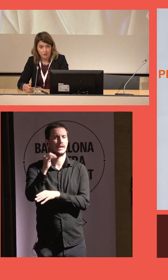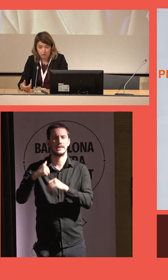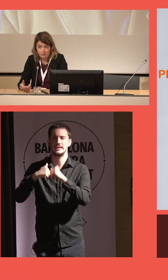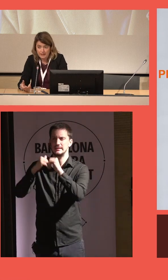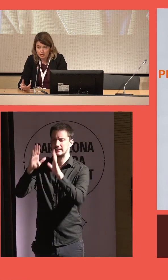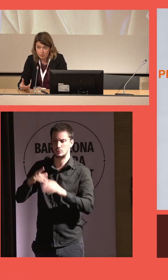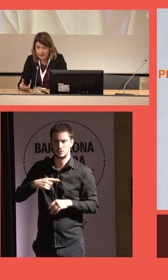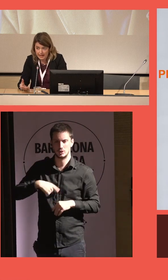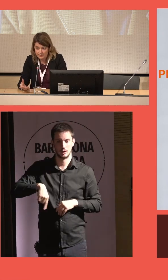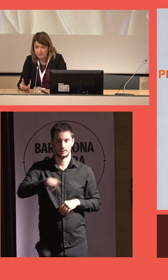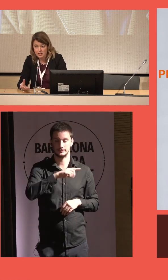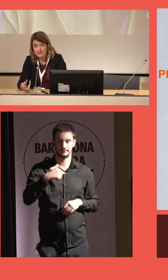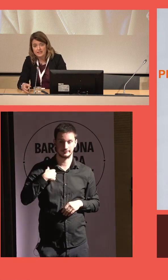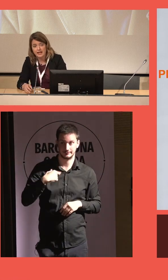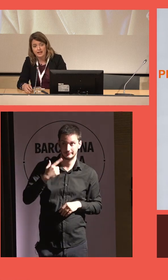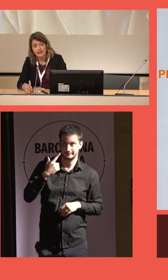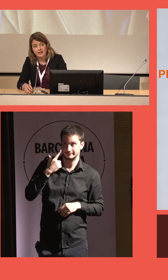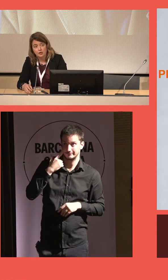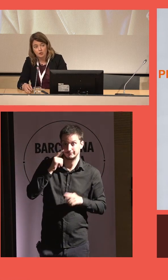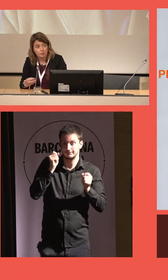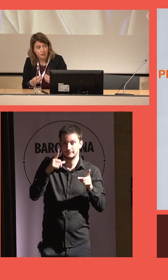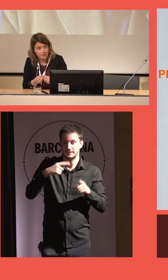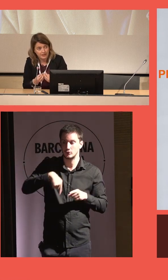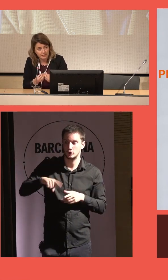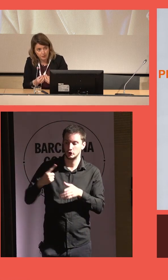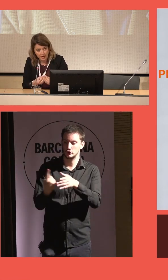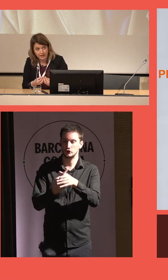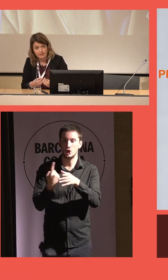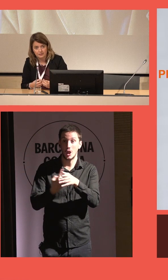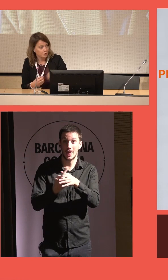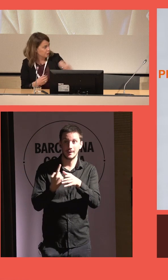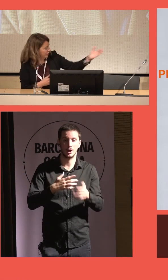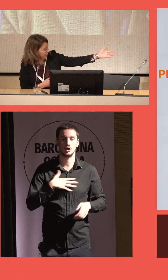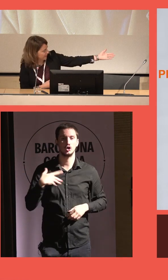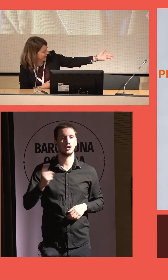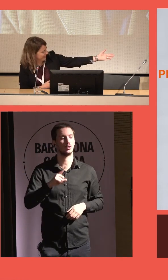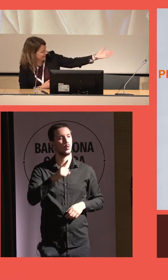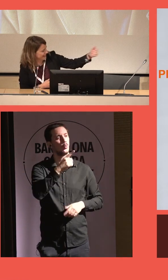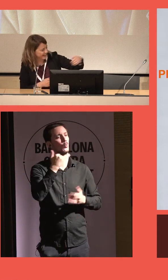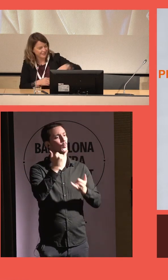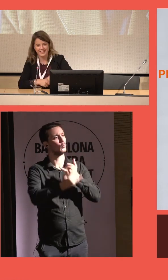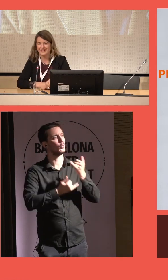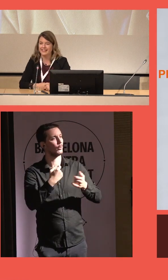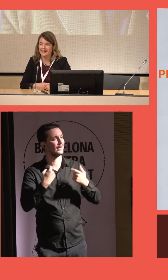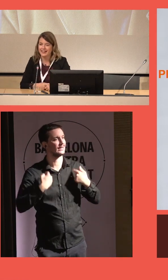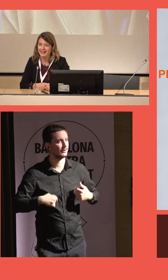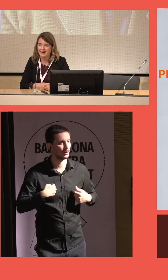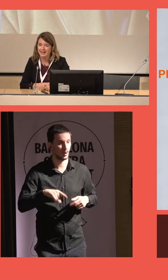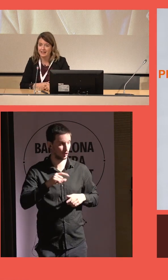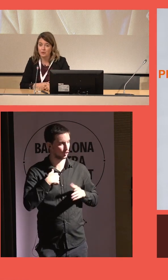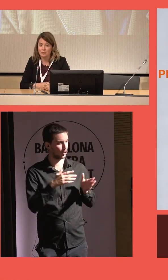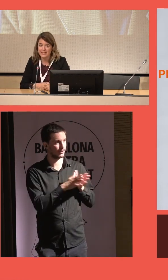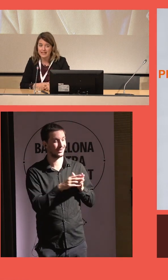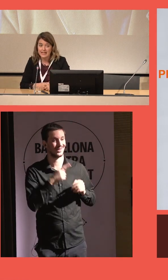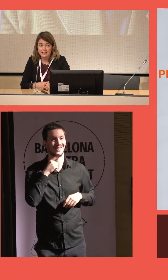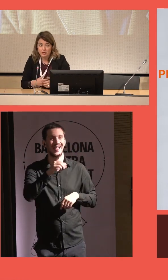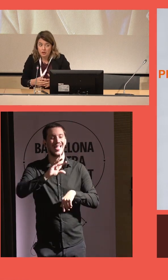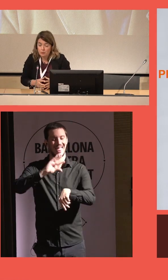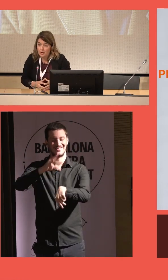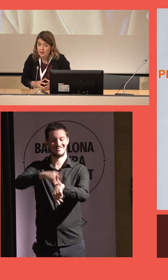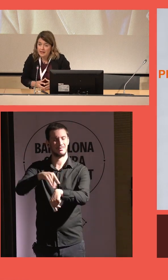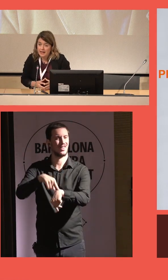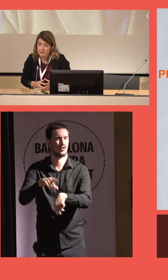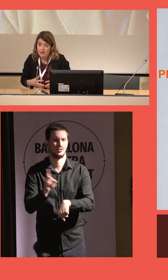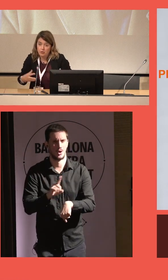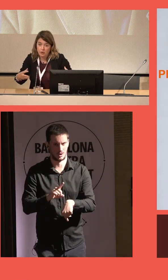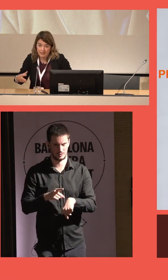pensem que justament la soledat no desitjada no és un problema individual no és una enfermedad com deia aquí el company sinó